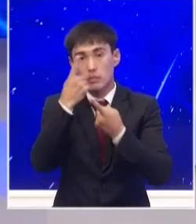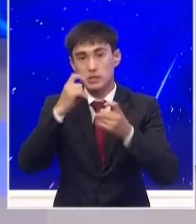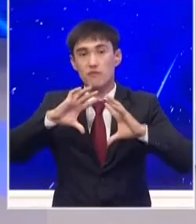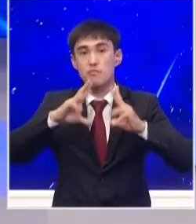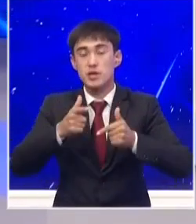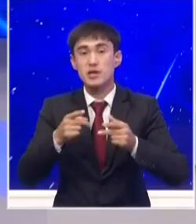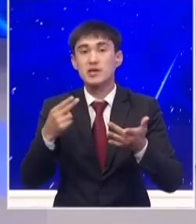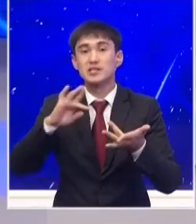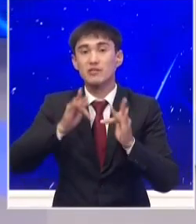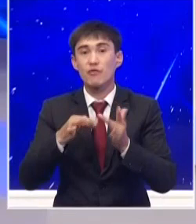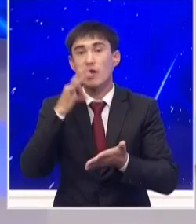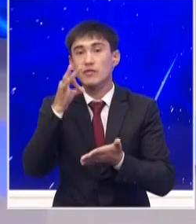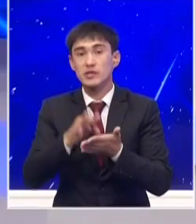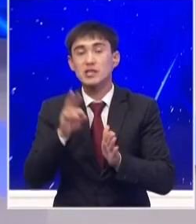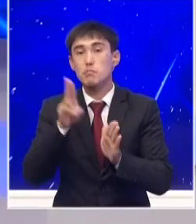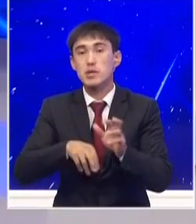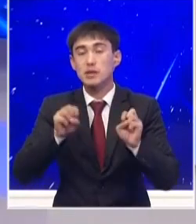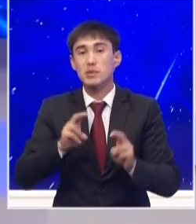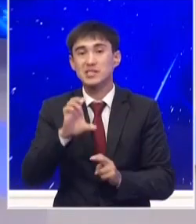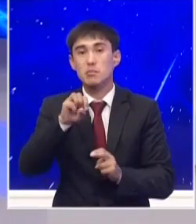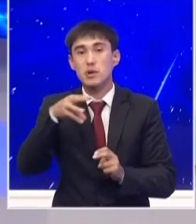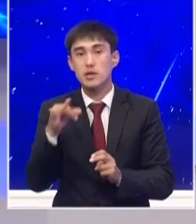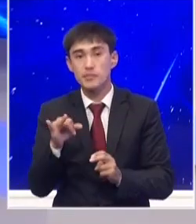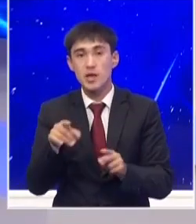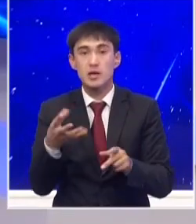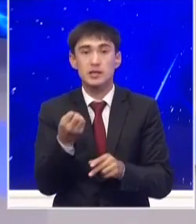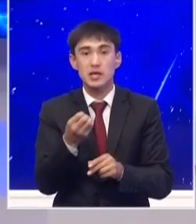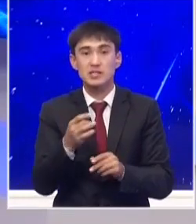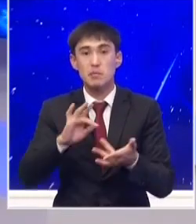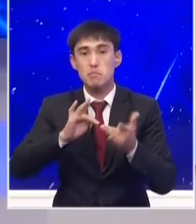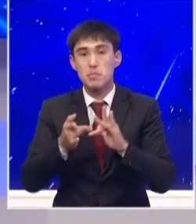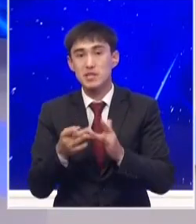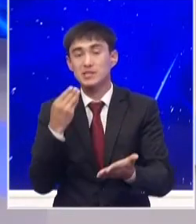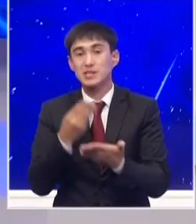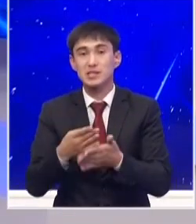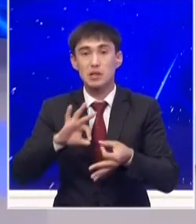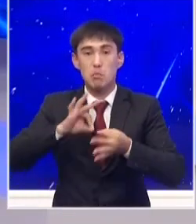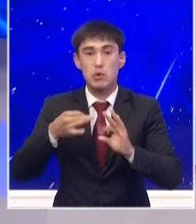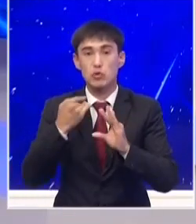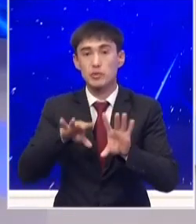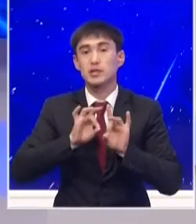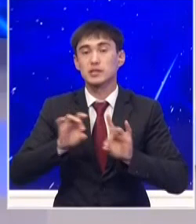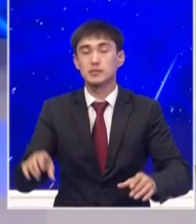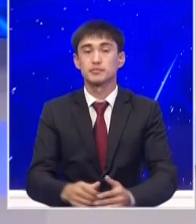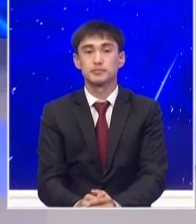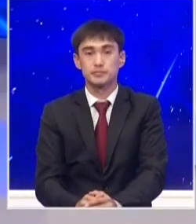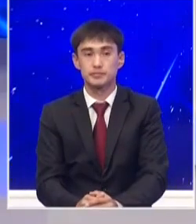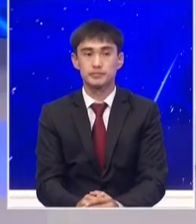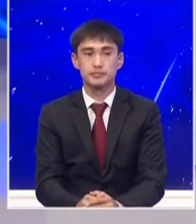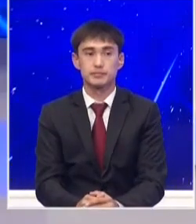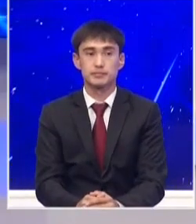мире, цифровой ответственности и безопасности СМИ, а также о медиаценностях. Подробнее смотрите в